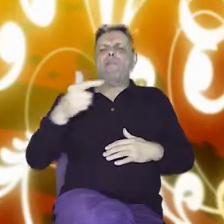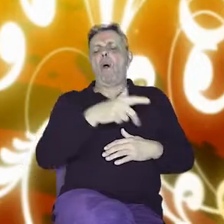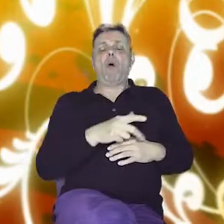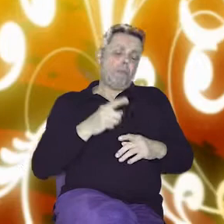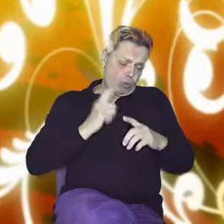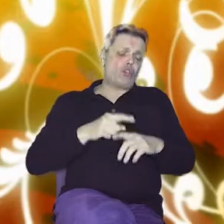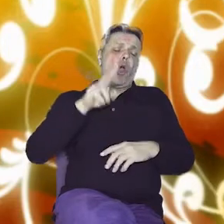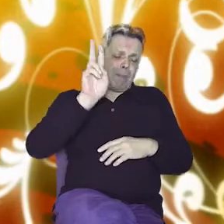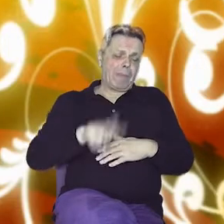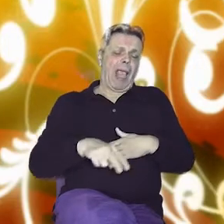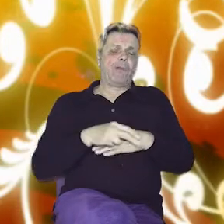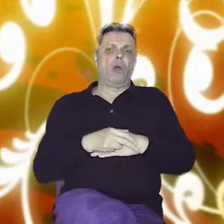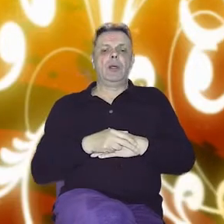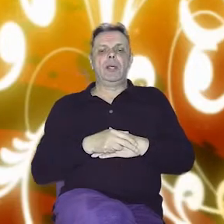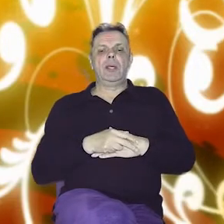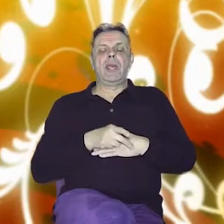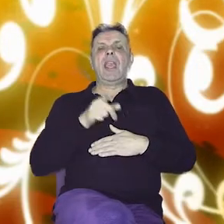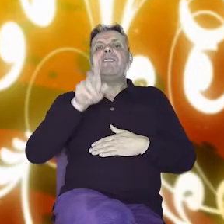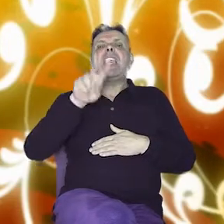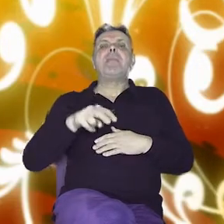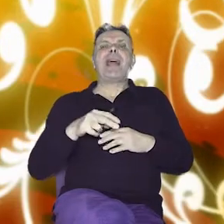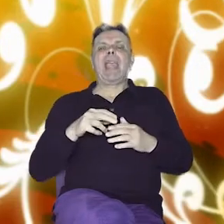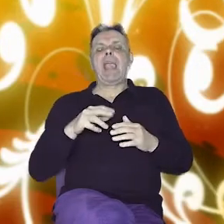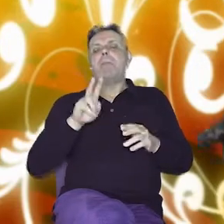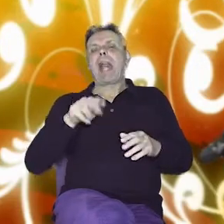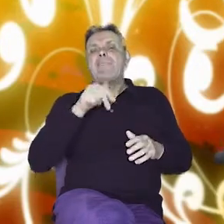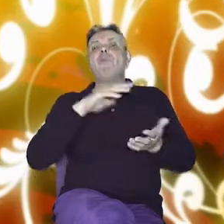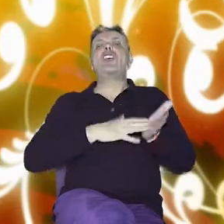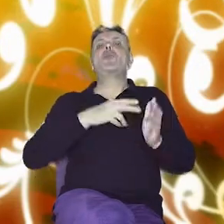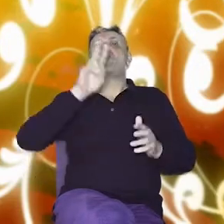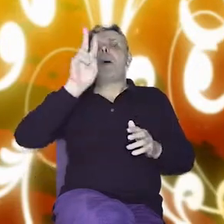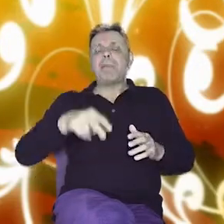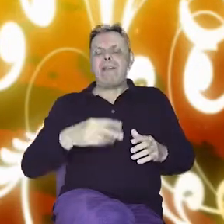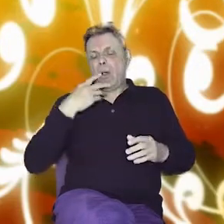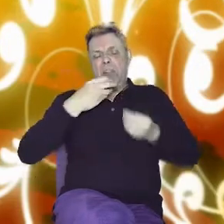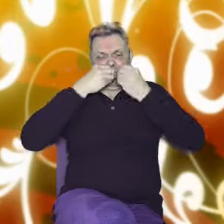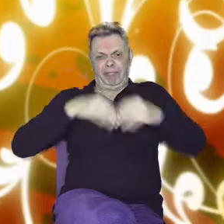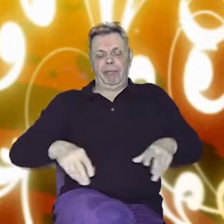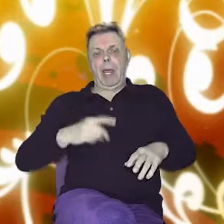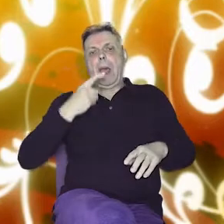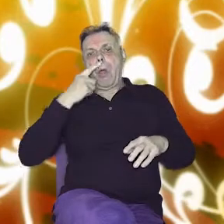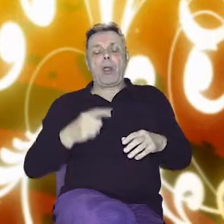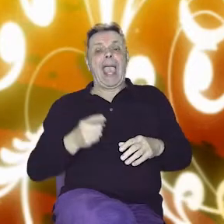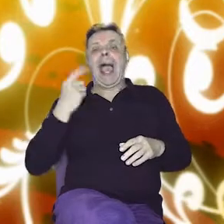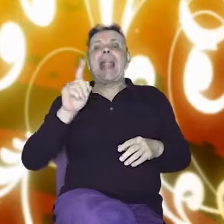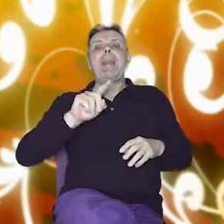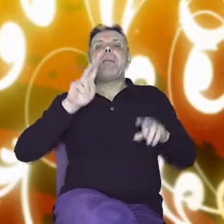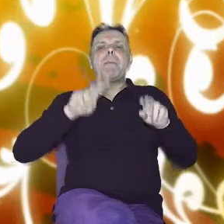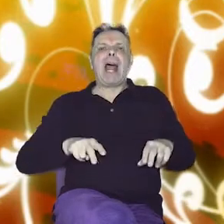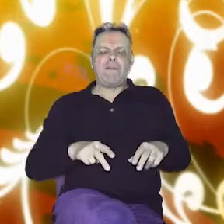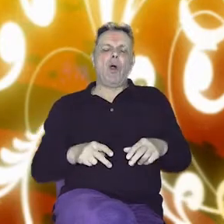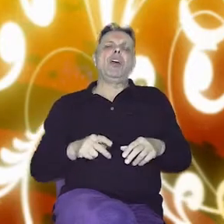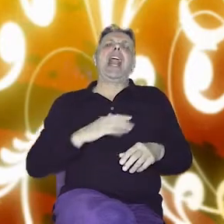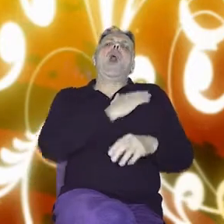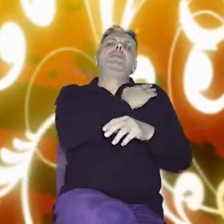ima pravo. I vi imate pravo i vaš suprug ima pravo da mu se raspadaju noge, ali nema pravo da optereti